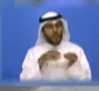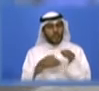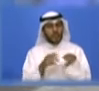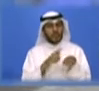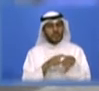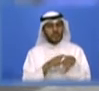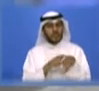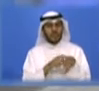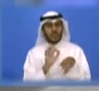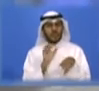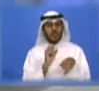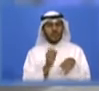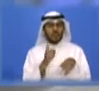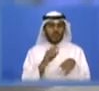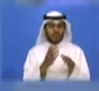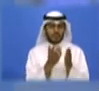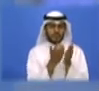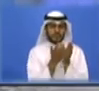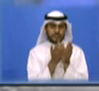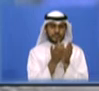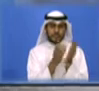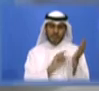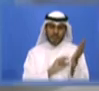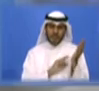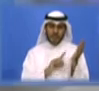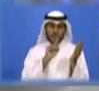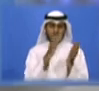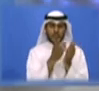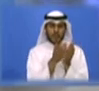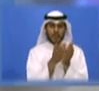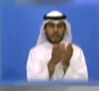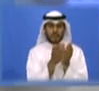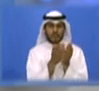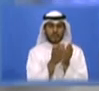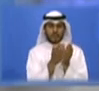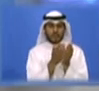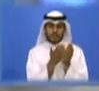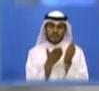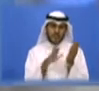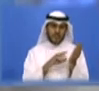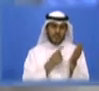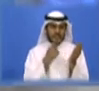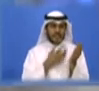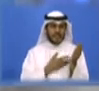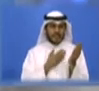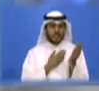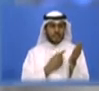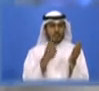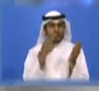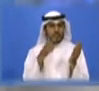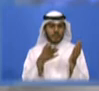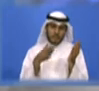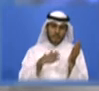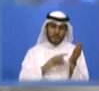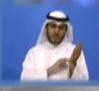غد بمقبرة صبحان. انتقل إلى رحمة الله تعالى علي حسن كمال علي عن عمر يناهز